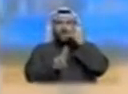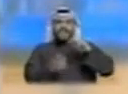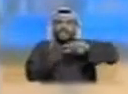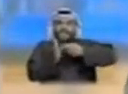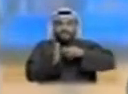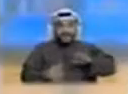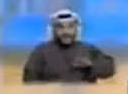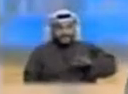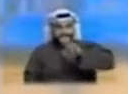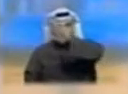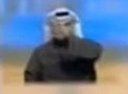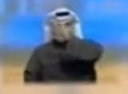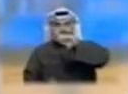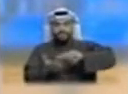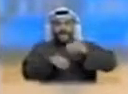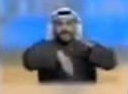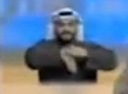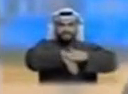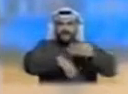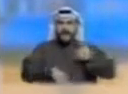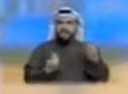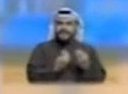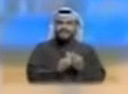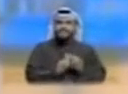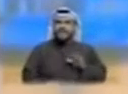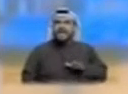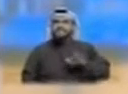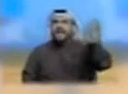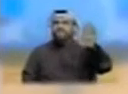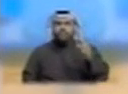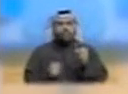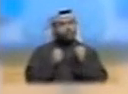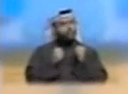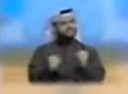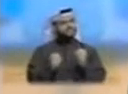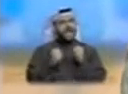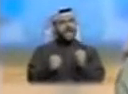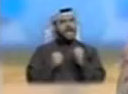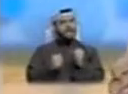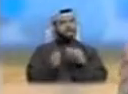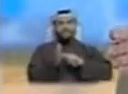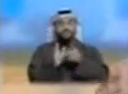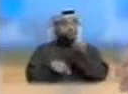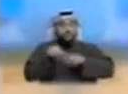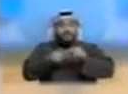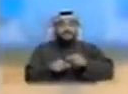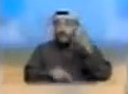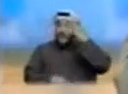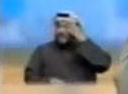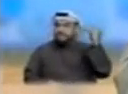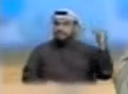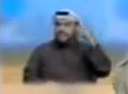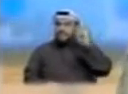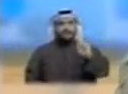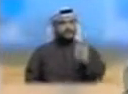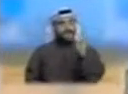السفر، أيضا السفر إذا كانت عاملة المنزل أو سائق يعني يصطحب من قبل الكفيل وبالتالي يجب عليه أن ينقل البيانات،